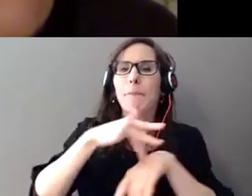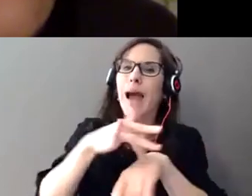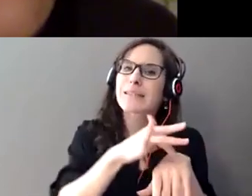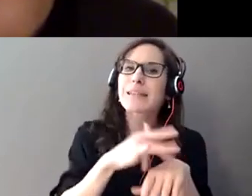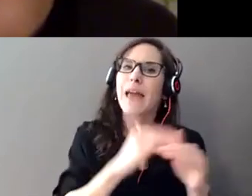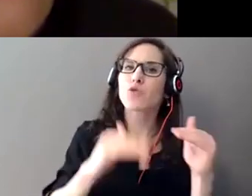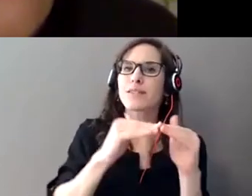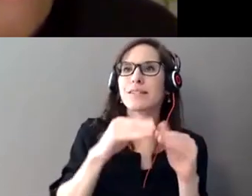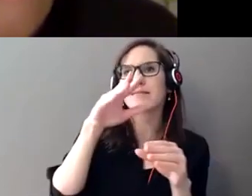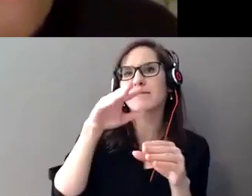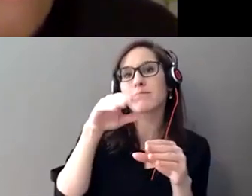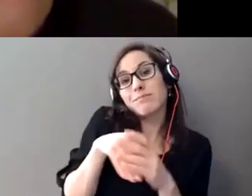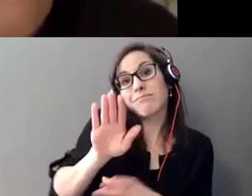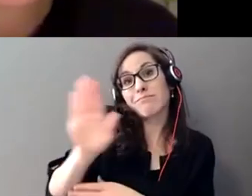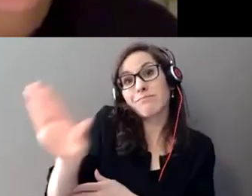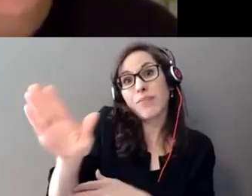enseignement